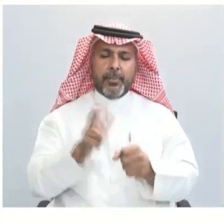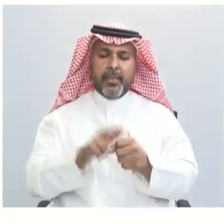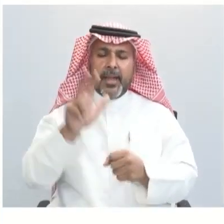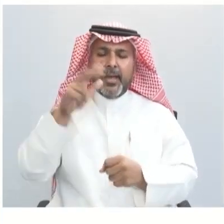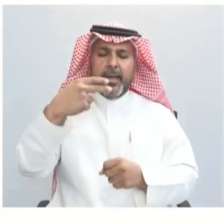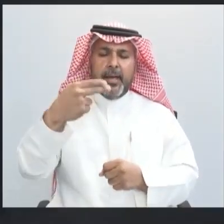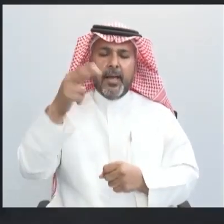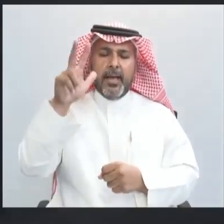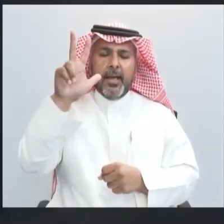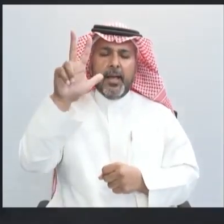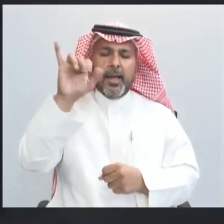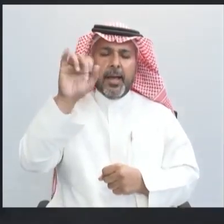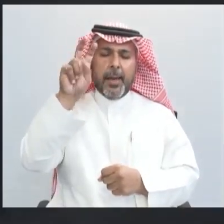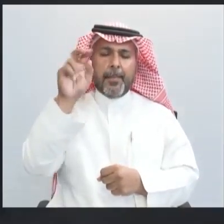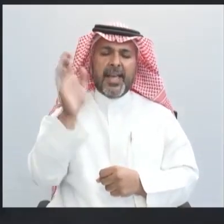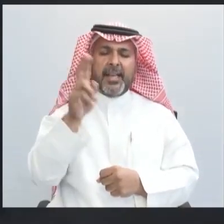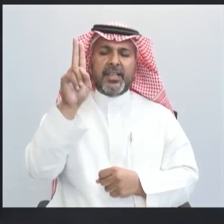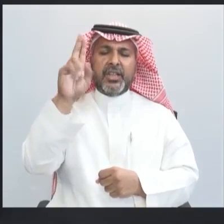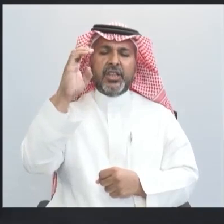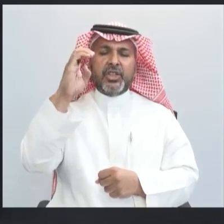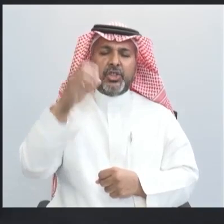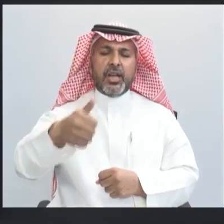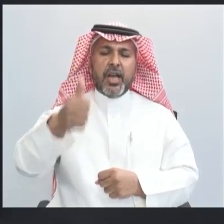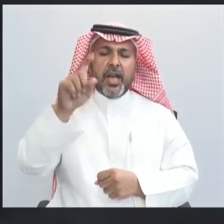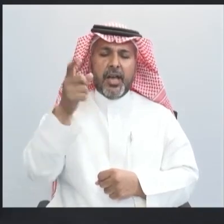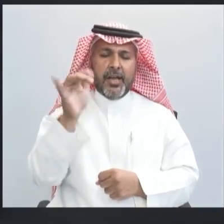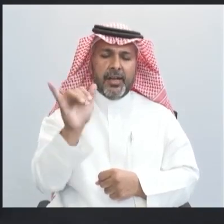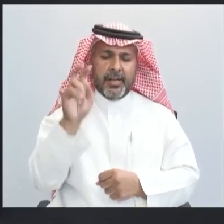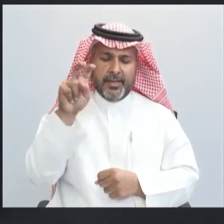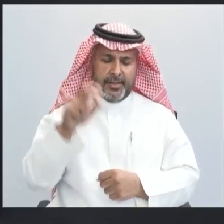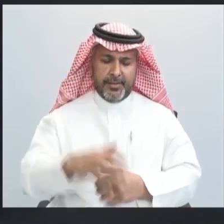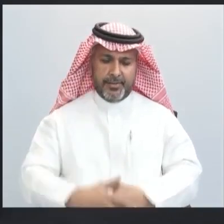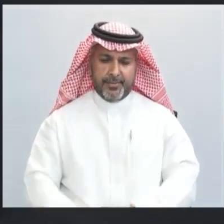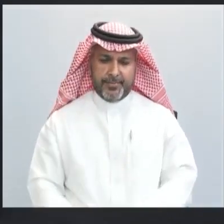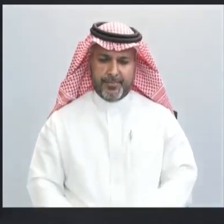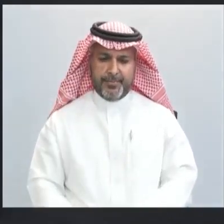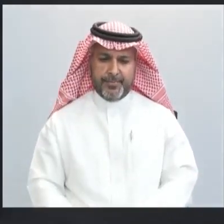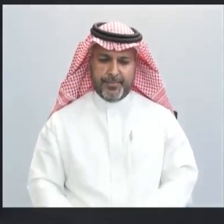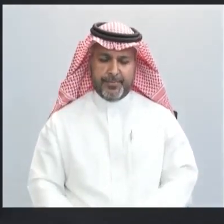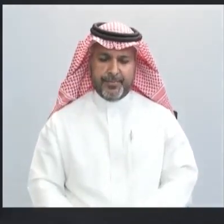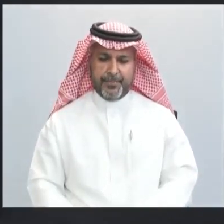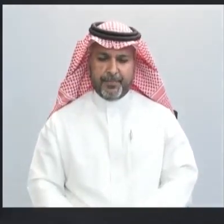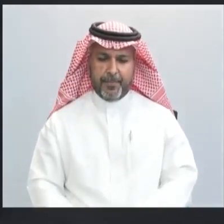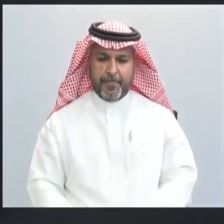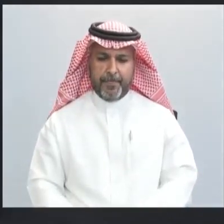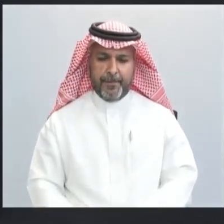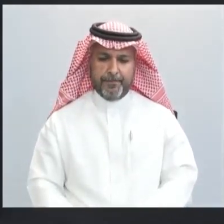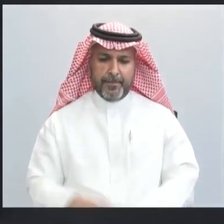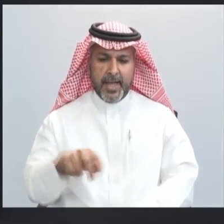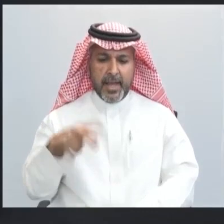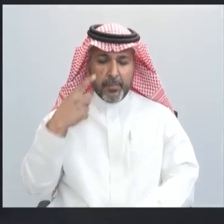في درسنا اليوم بعد أن تعرفنا على التسويق عبر البريد الإلكتروني وأهميته وأنواعه وأنواع المنصات التي تدعم التسويق